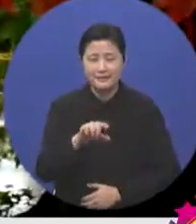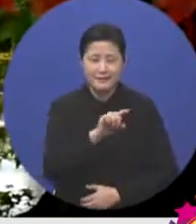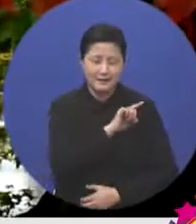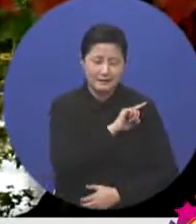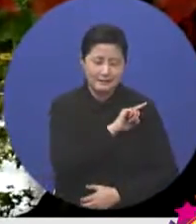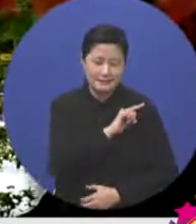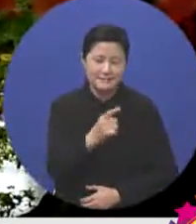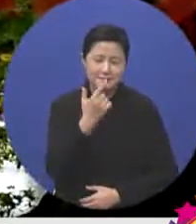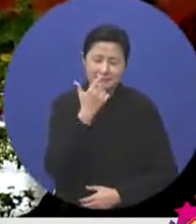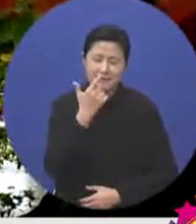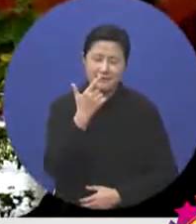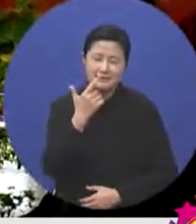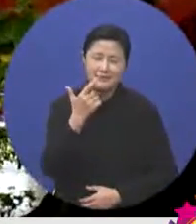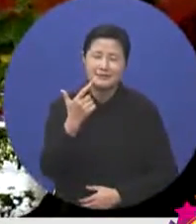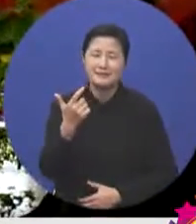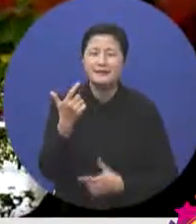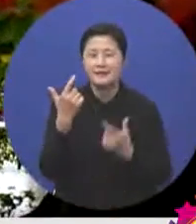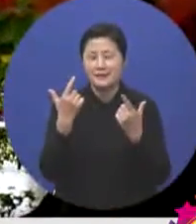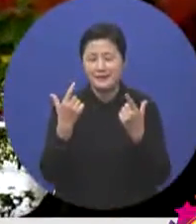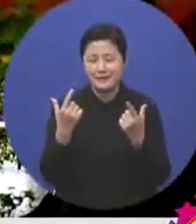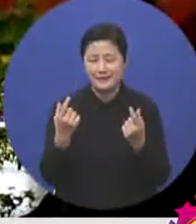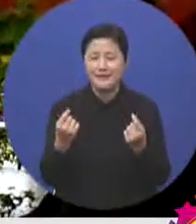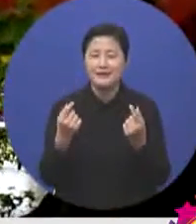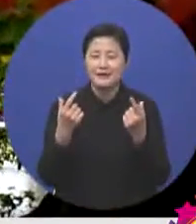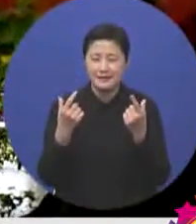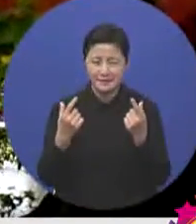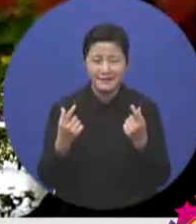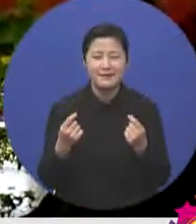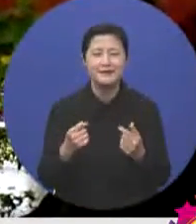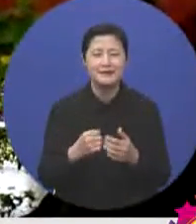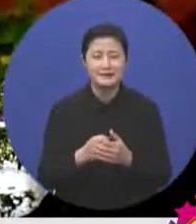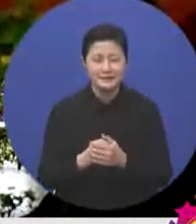세상에서 가장 멋있게